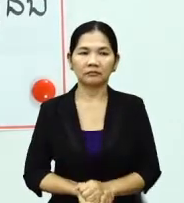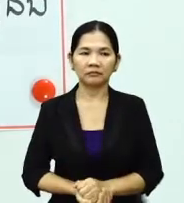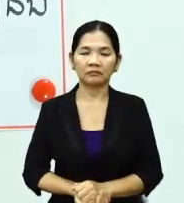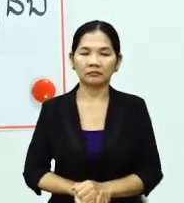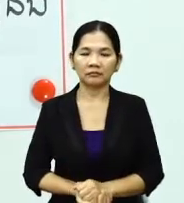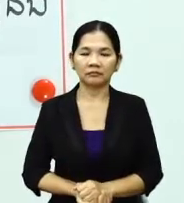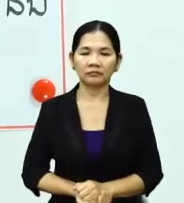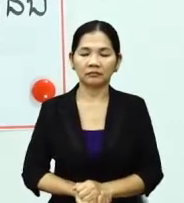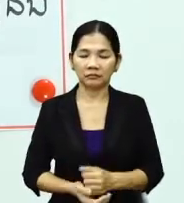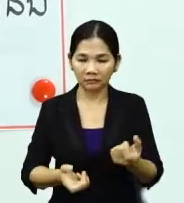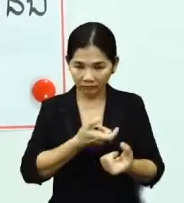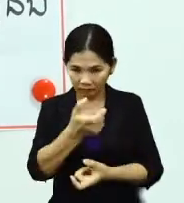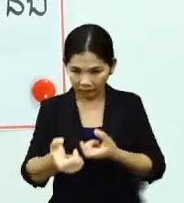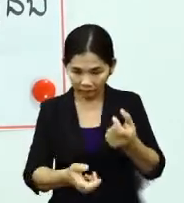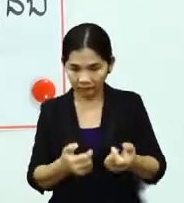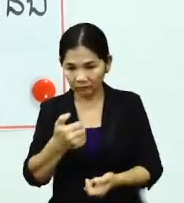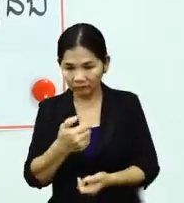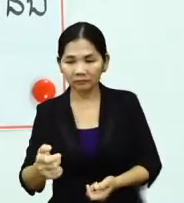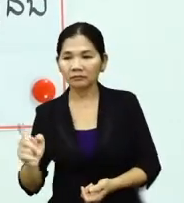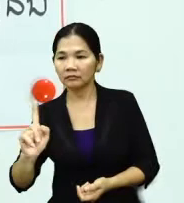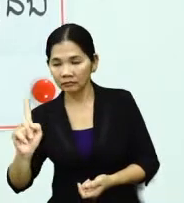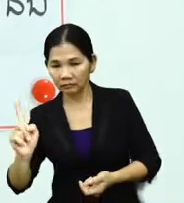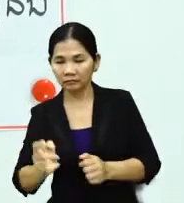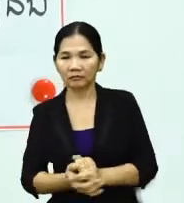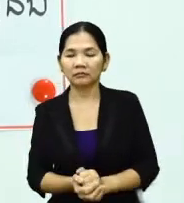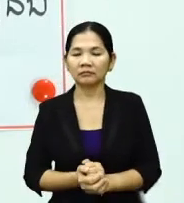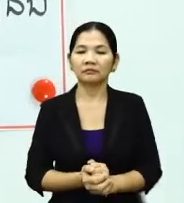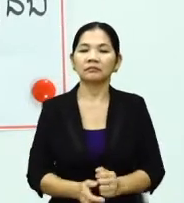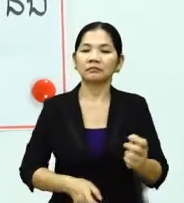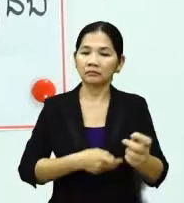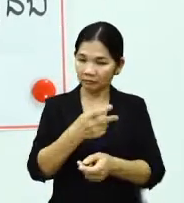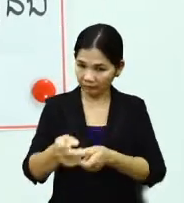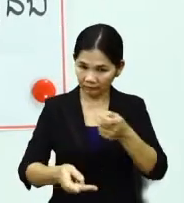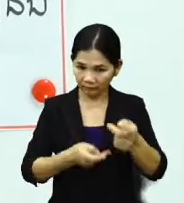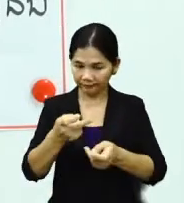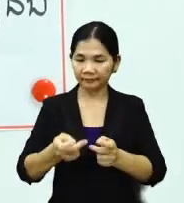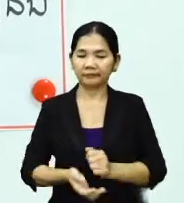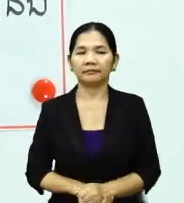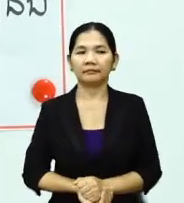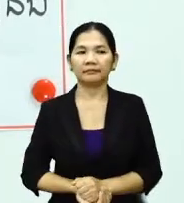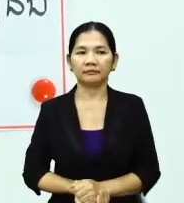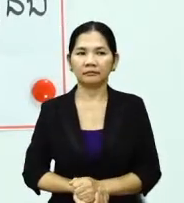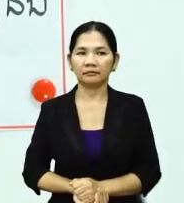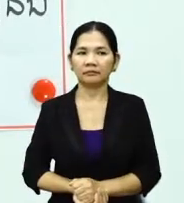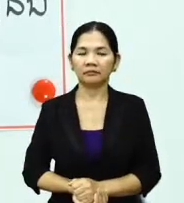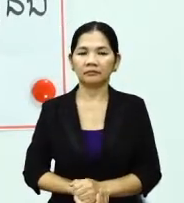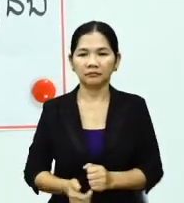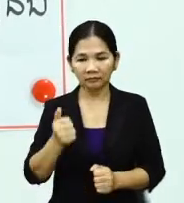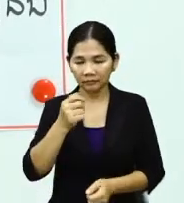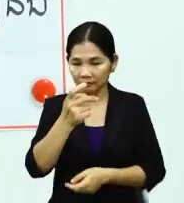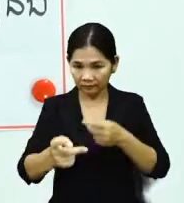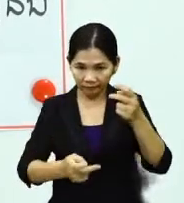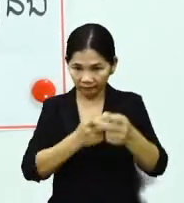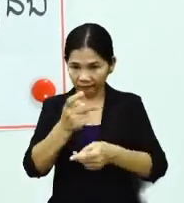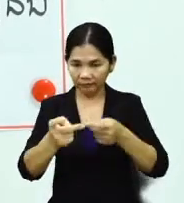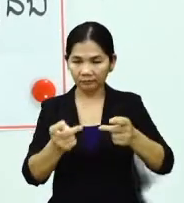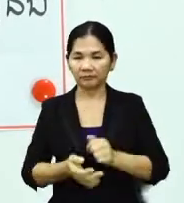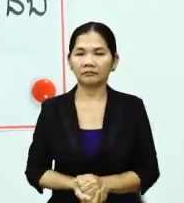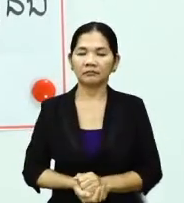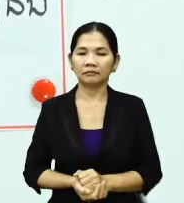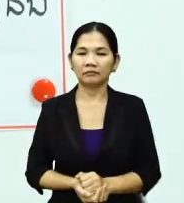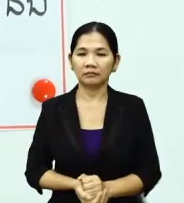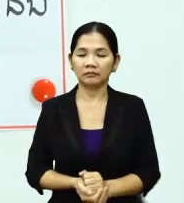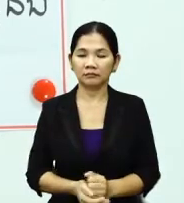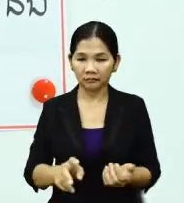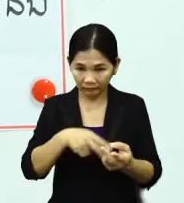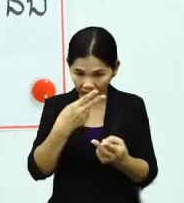nơi nà con cái số thay nơi ai nà chà nơi ai xa chà cứ nơi ai ai xa có tiếng mở cái